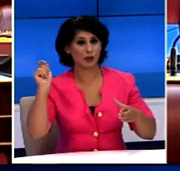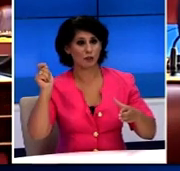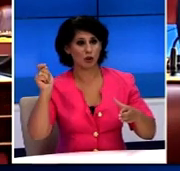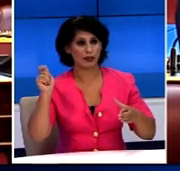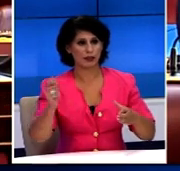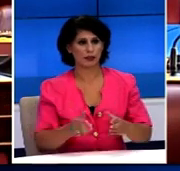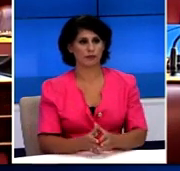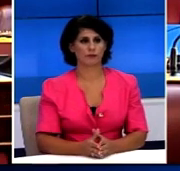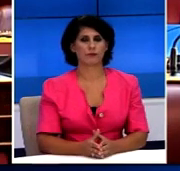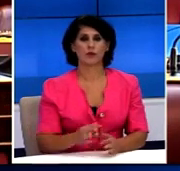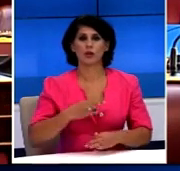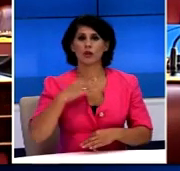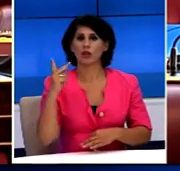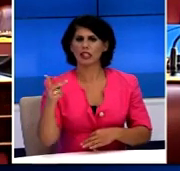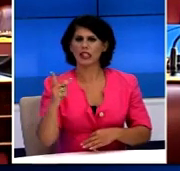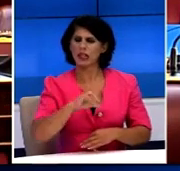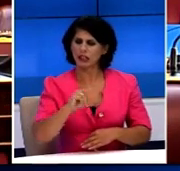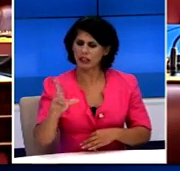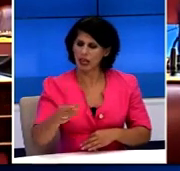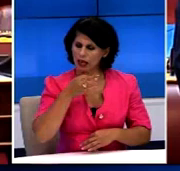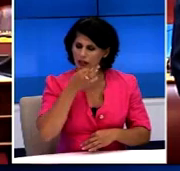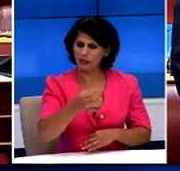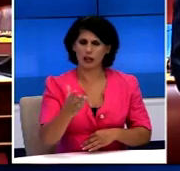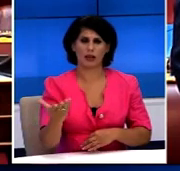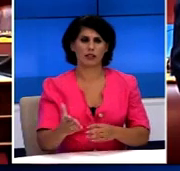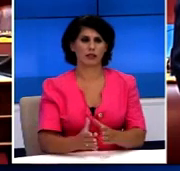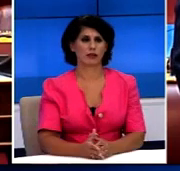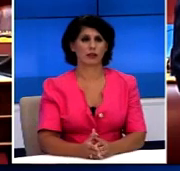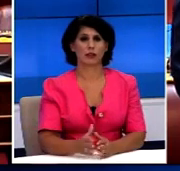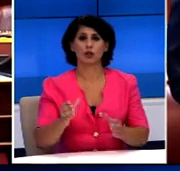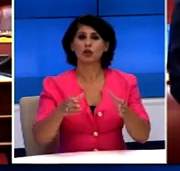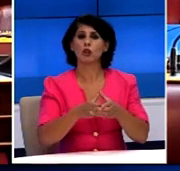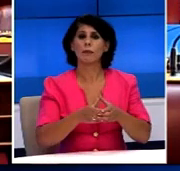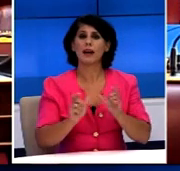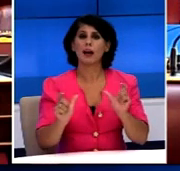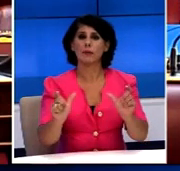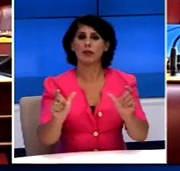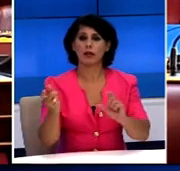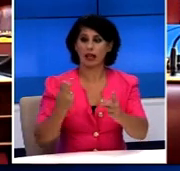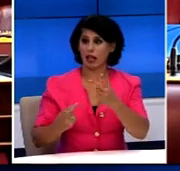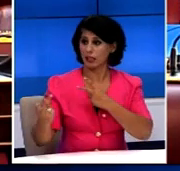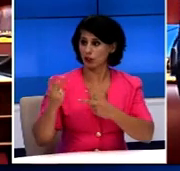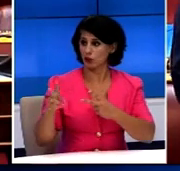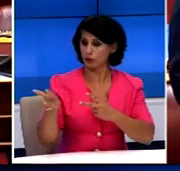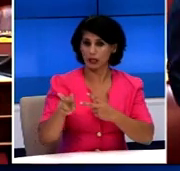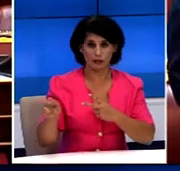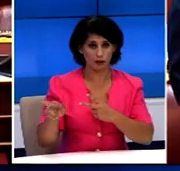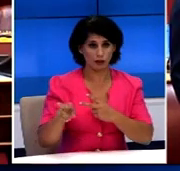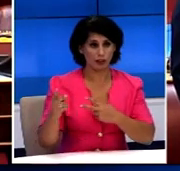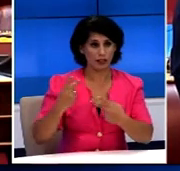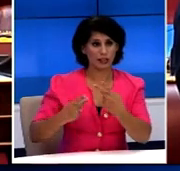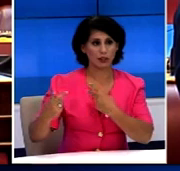πολιτικής και ο κύριος Κικίλιας τα ίδια έλεγε το μεάρχης άμυνας. Και μας κατηγορούσε. Και